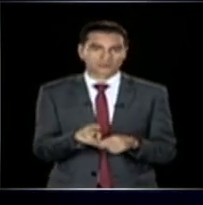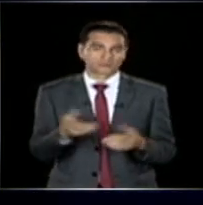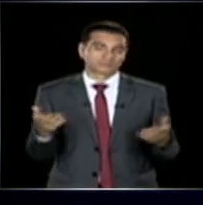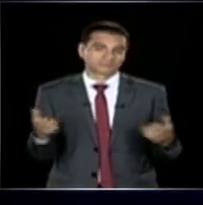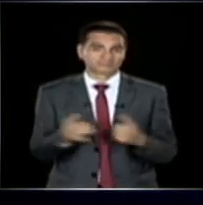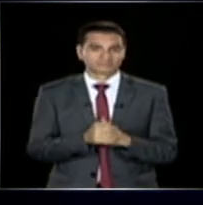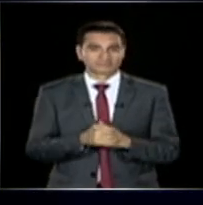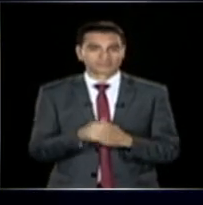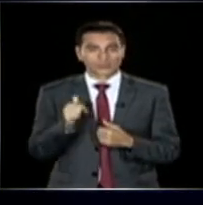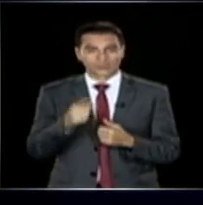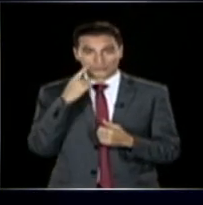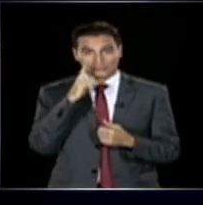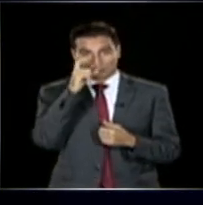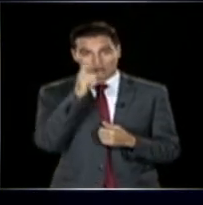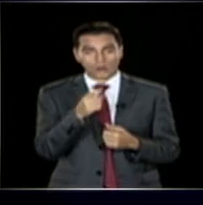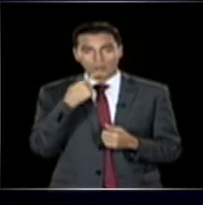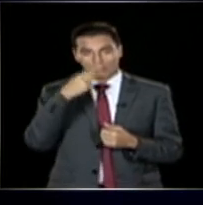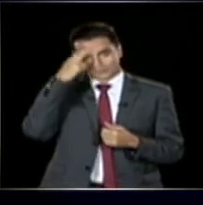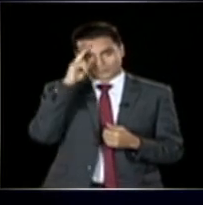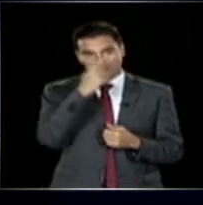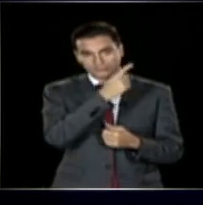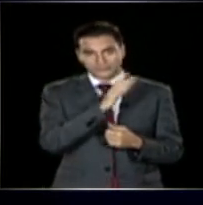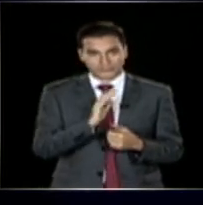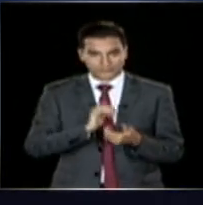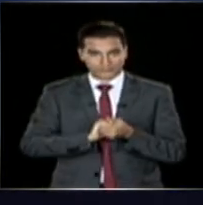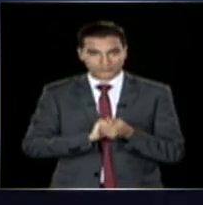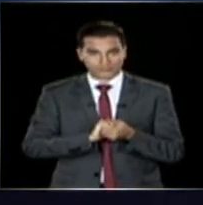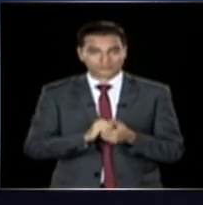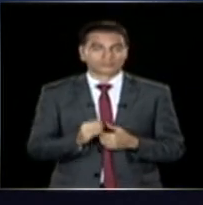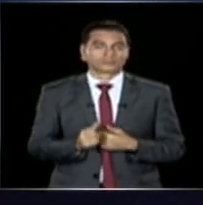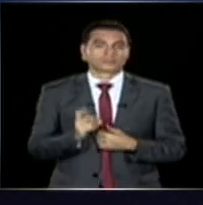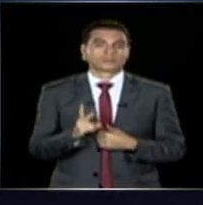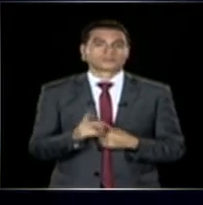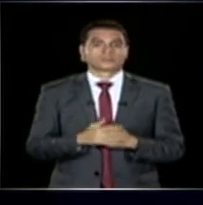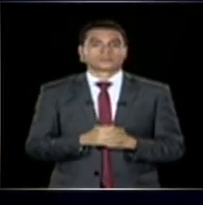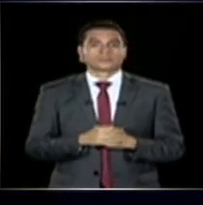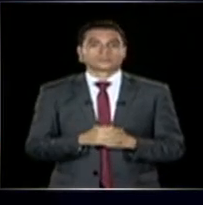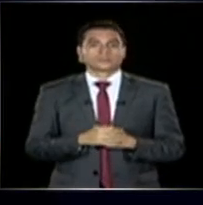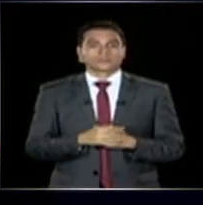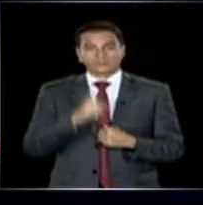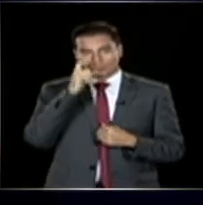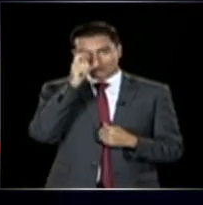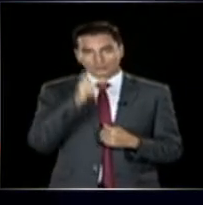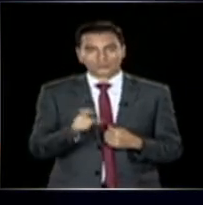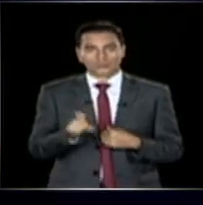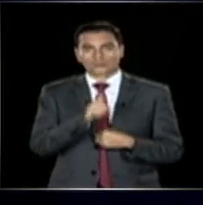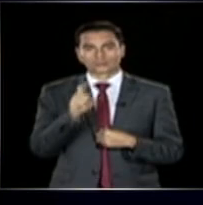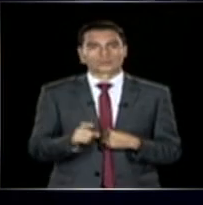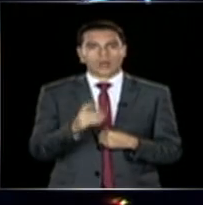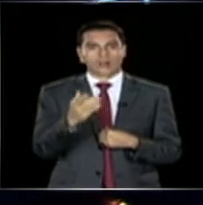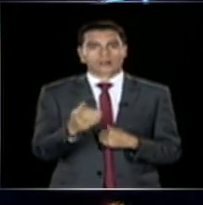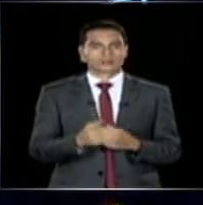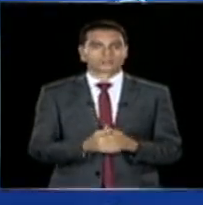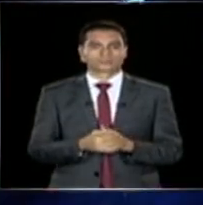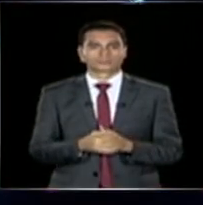برضو. طيب هيبقى عندنا صورة وهتقولي لي هي صورة مين. اتفقنا؟ صورة وشخصية. والسؤال